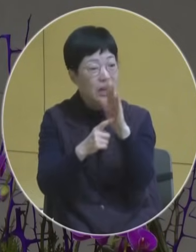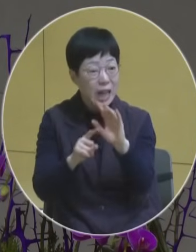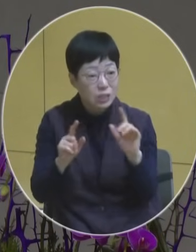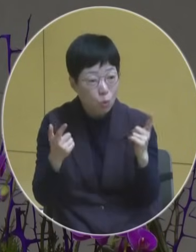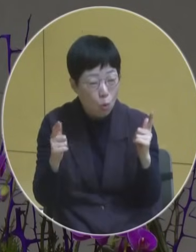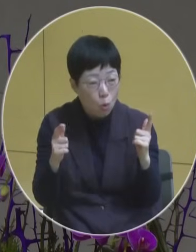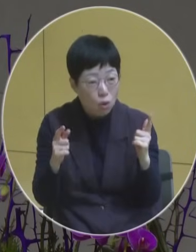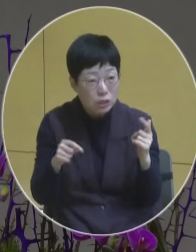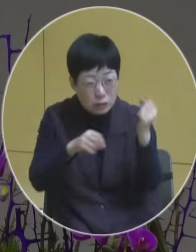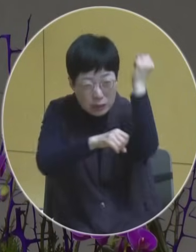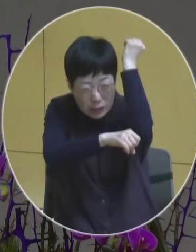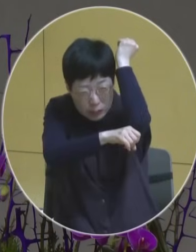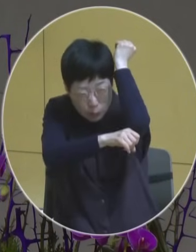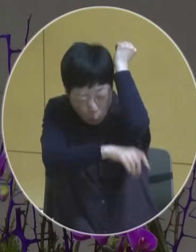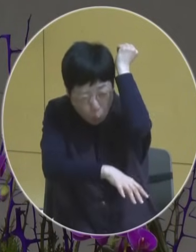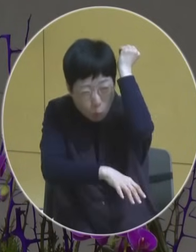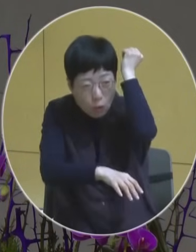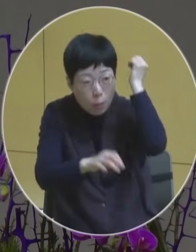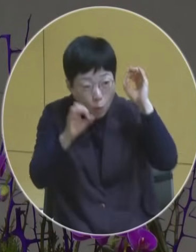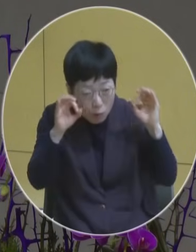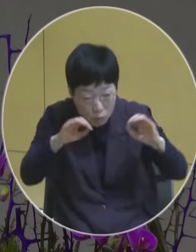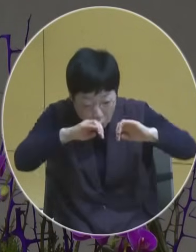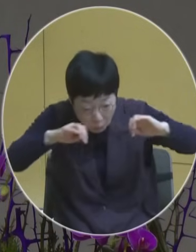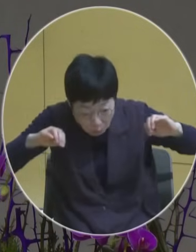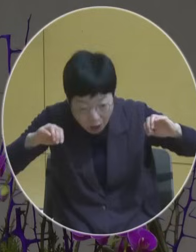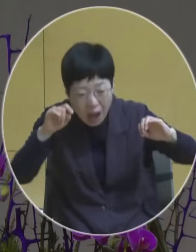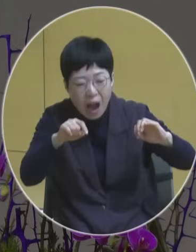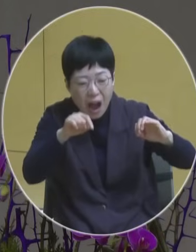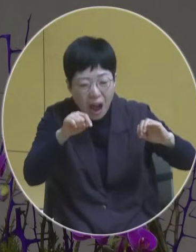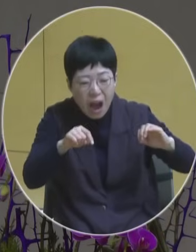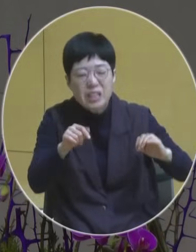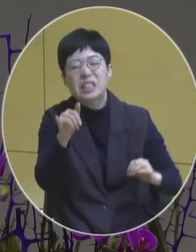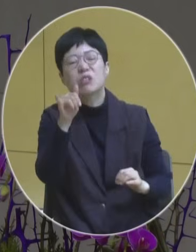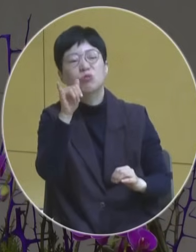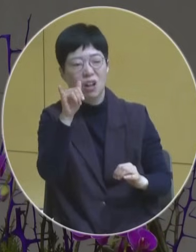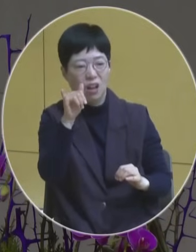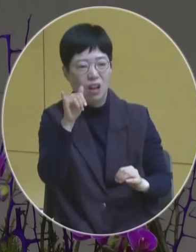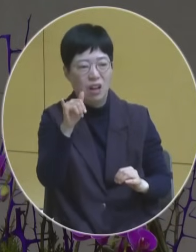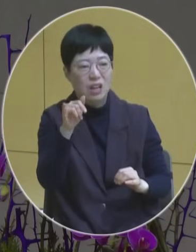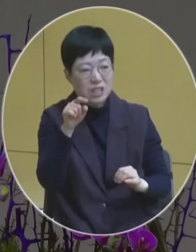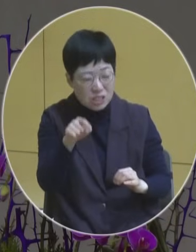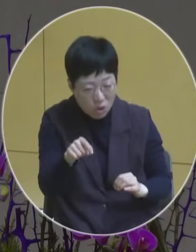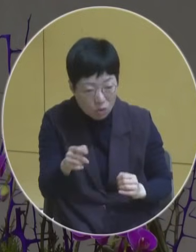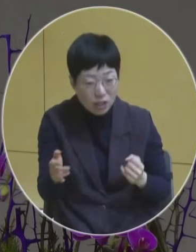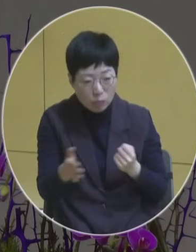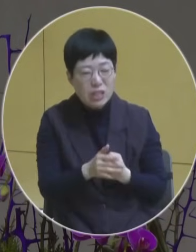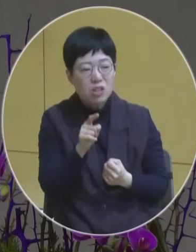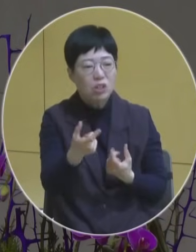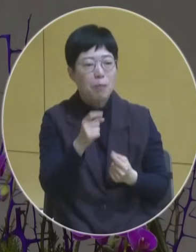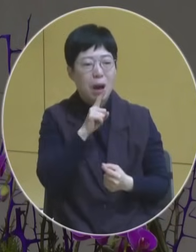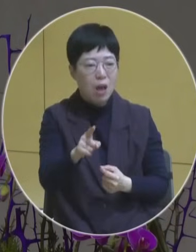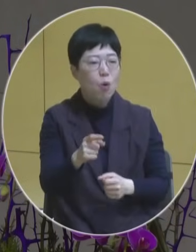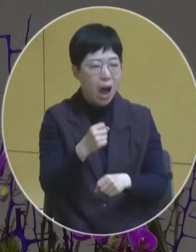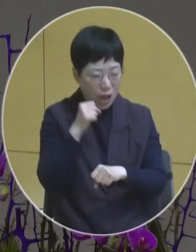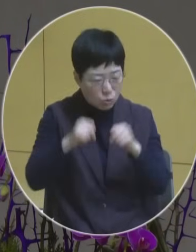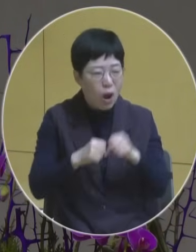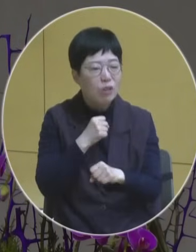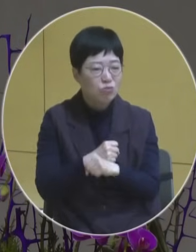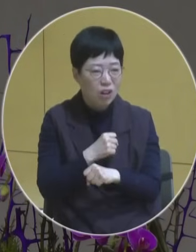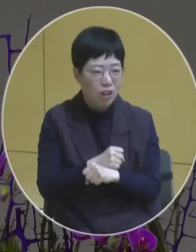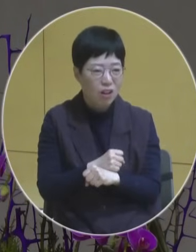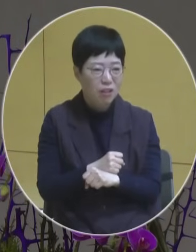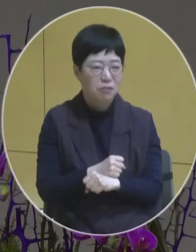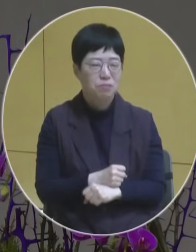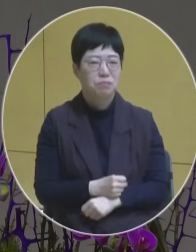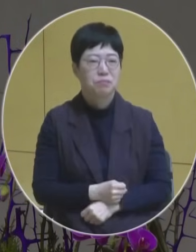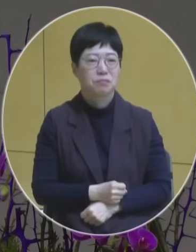아니라 그 밑바닥 뿌리에 보면 이것이 존재한다는 거예요. 여기에 근거해서 여러분이 하는 거예요. 그런데